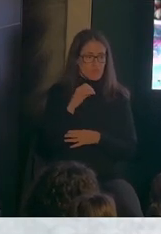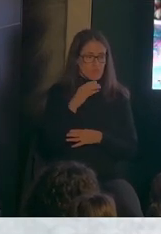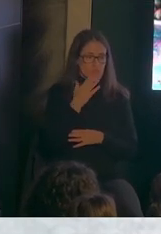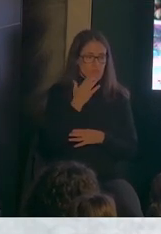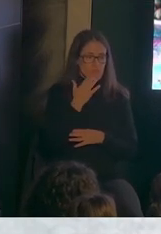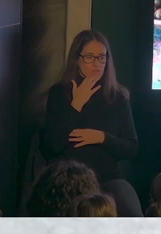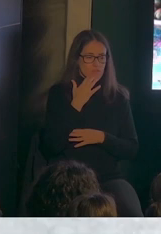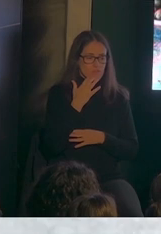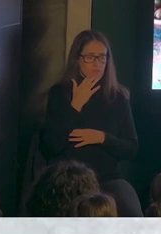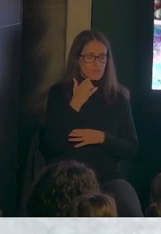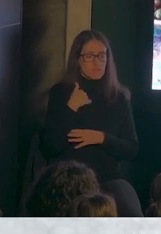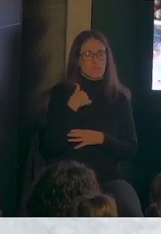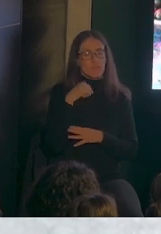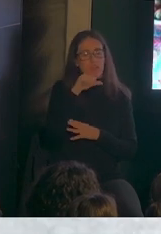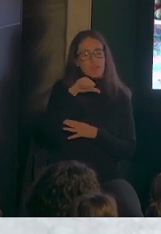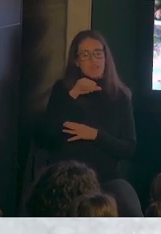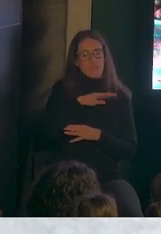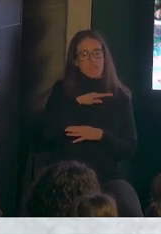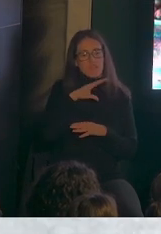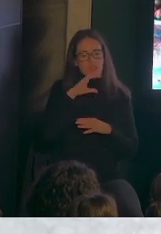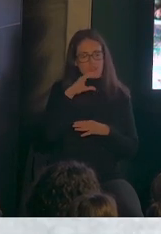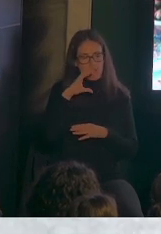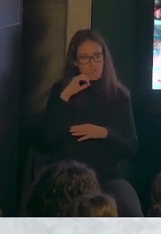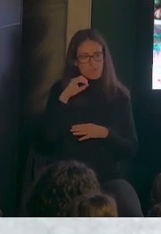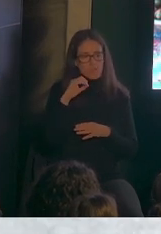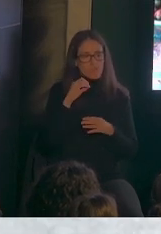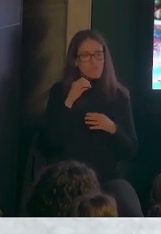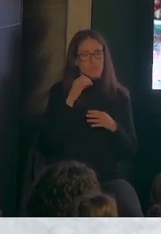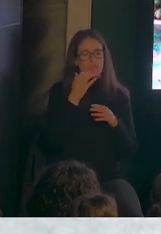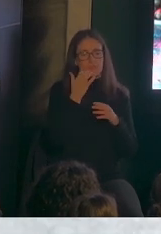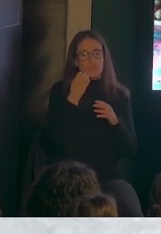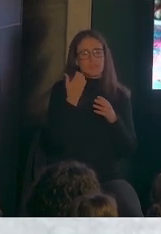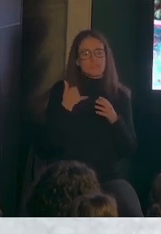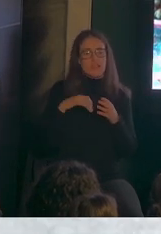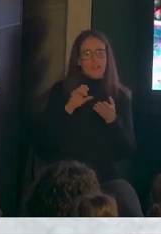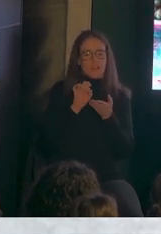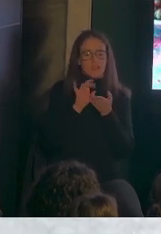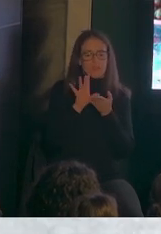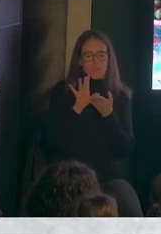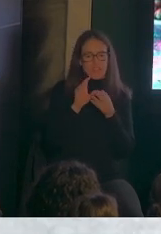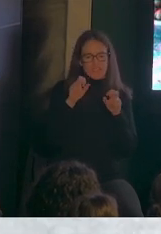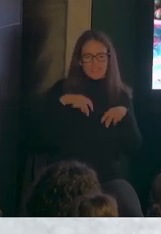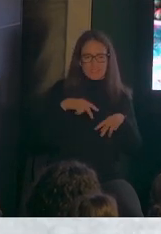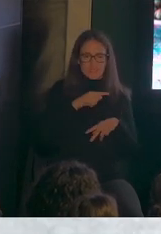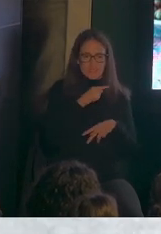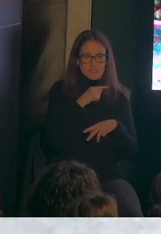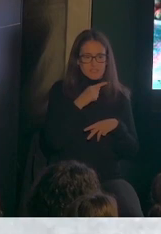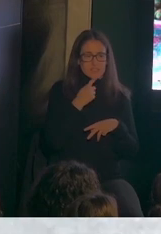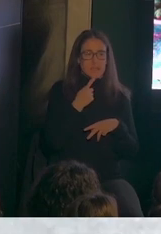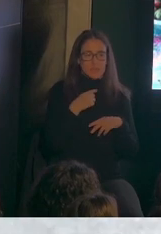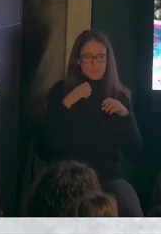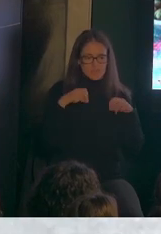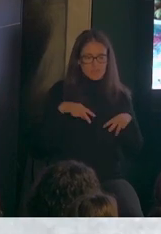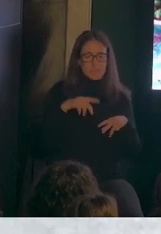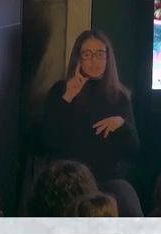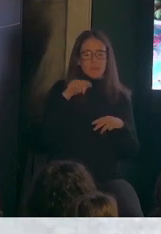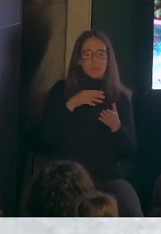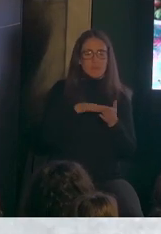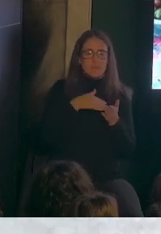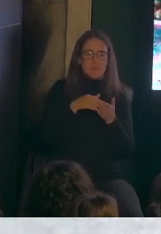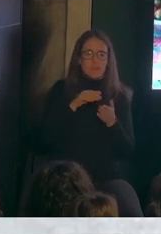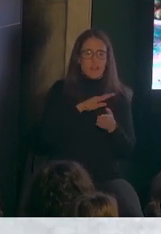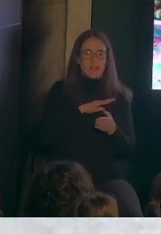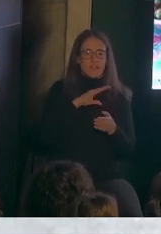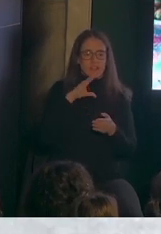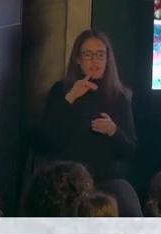coco que utilitzo és un oli de coco desodoritzat, vale? És a dir, que se li ha extret el sabor. Mantega de karité. Últimament